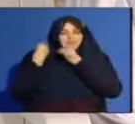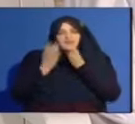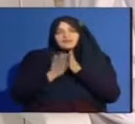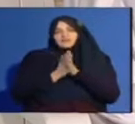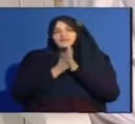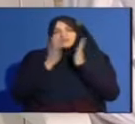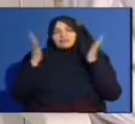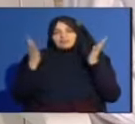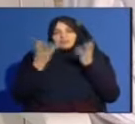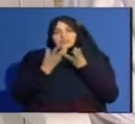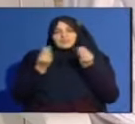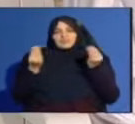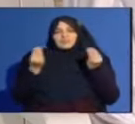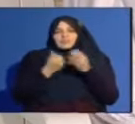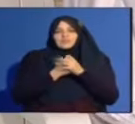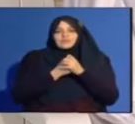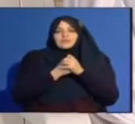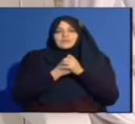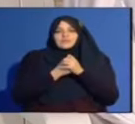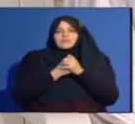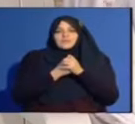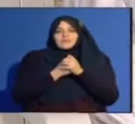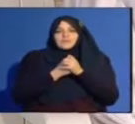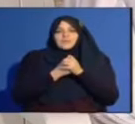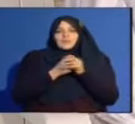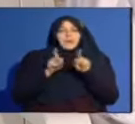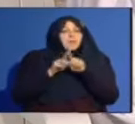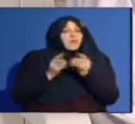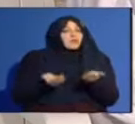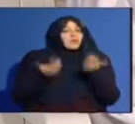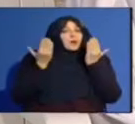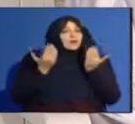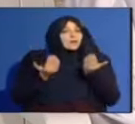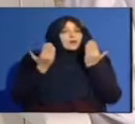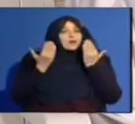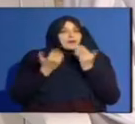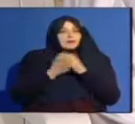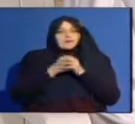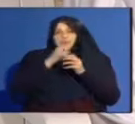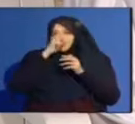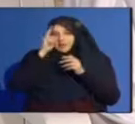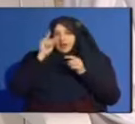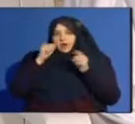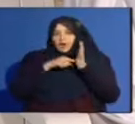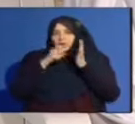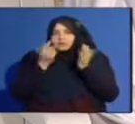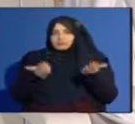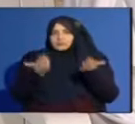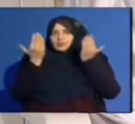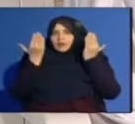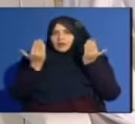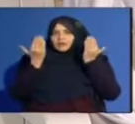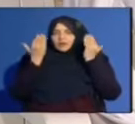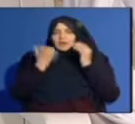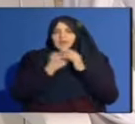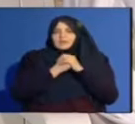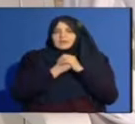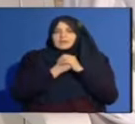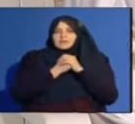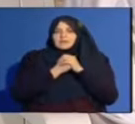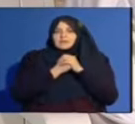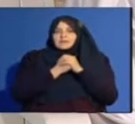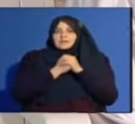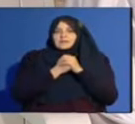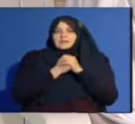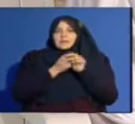الوفير، وعوضوا ذلك بالصبر الجميل وبالدعاء. إن شاء الله عندكم أجر عند ربي سبحانه عز وجل.